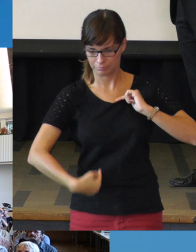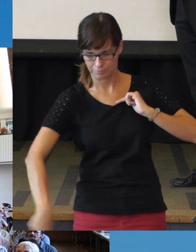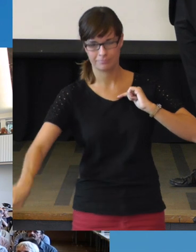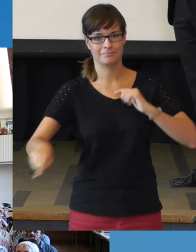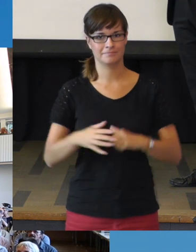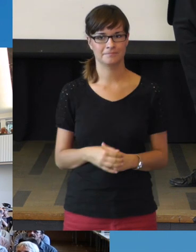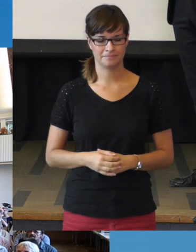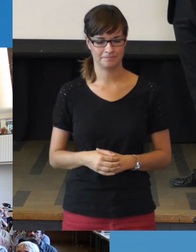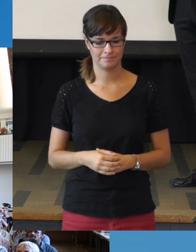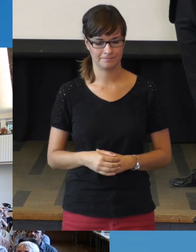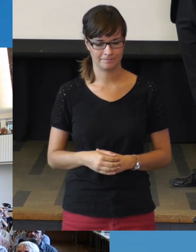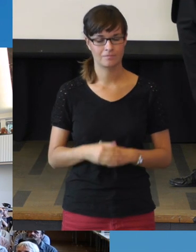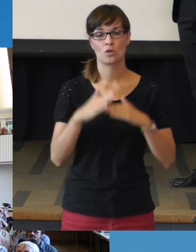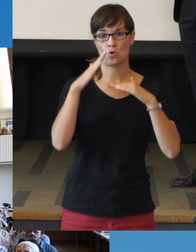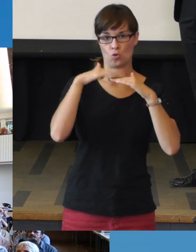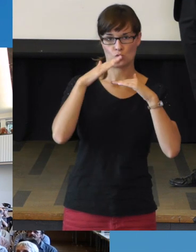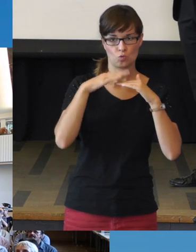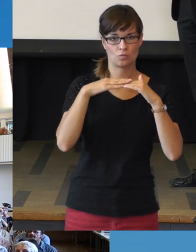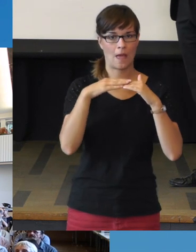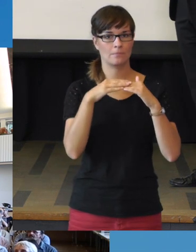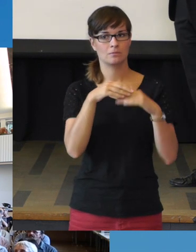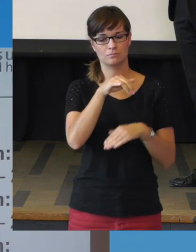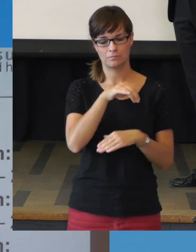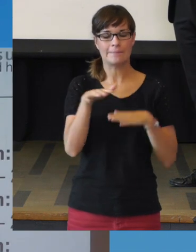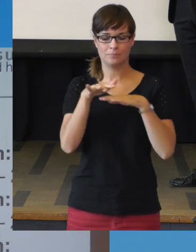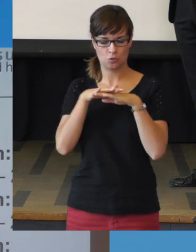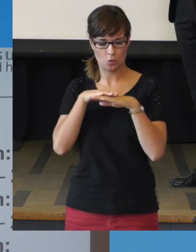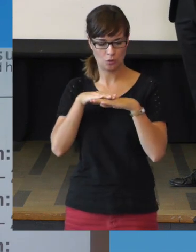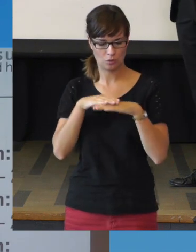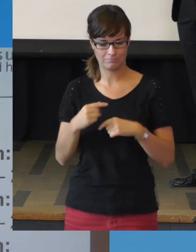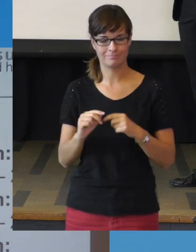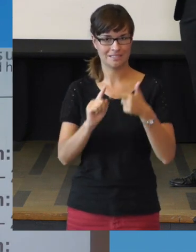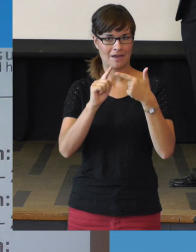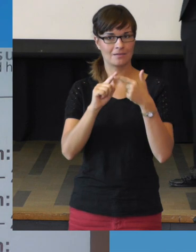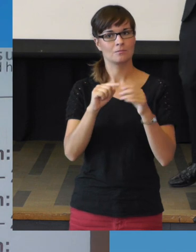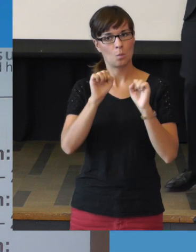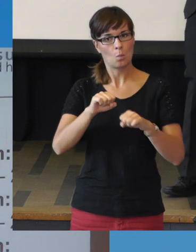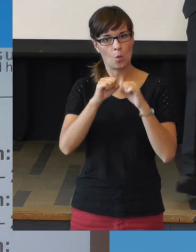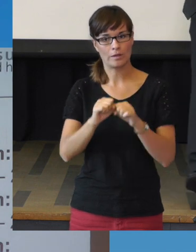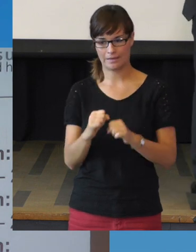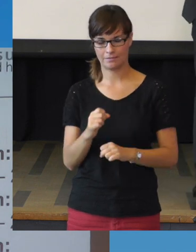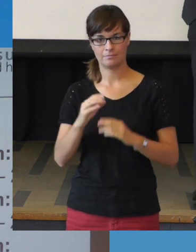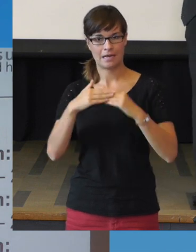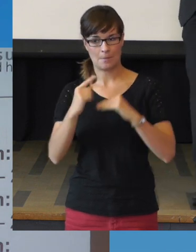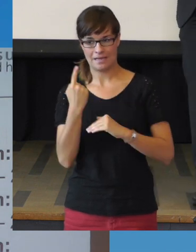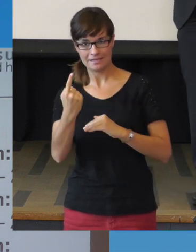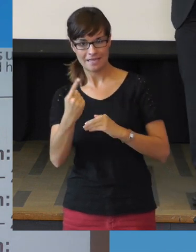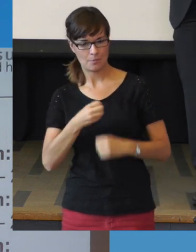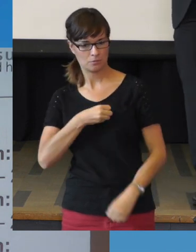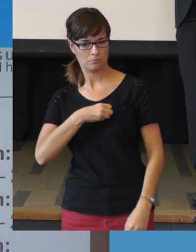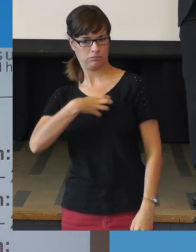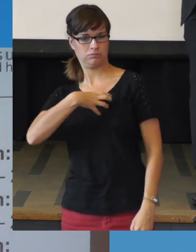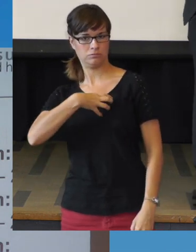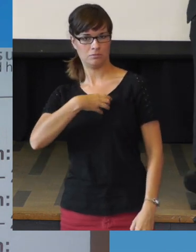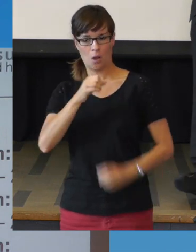Gibt es verschiedene Klappentypen? Die zweite Klappe, die wir einsetzen, ist eine Klappe, die sich selber aufdehnt, also die man nicht mit dem Ballon aufdehnen